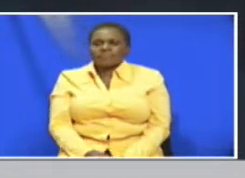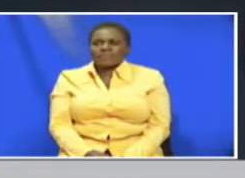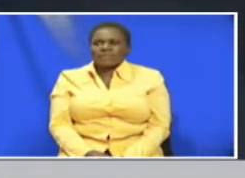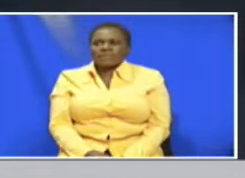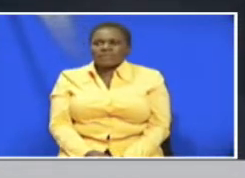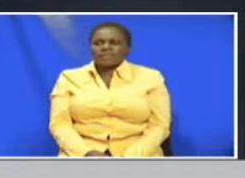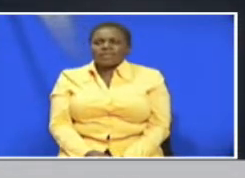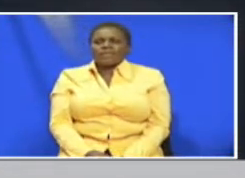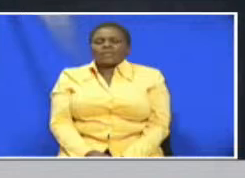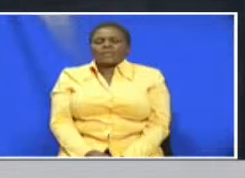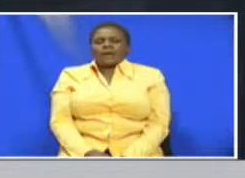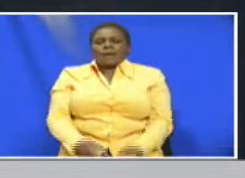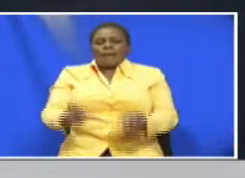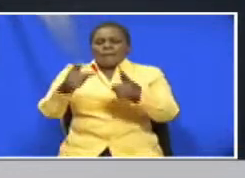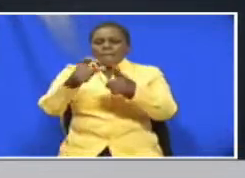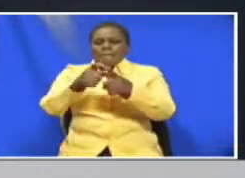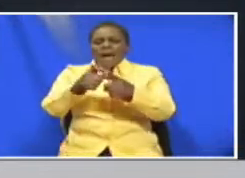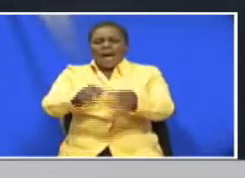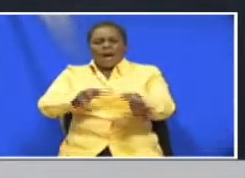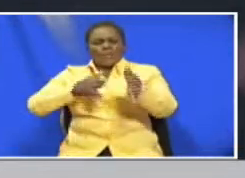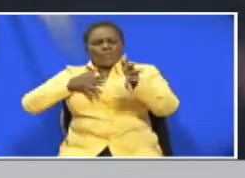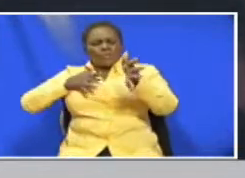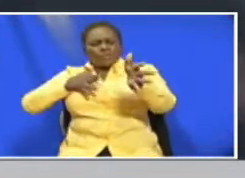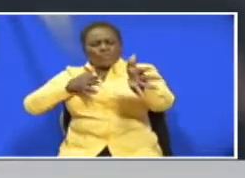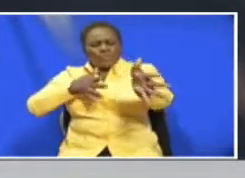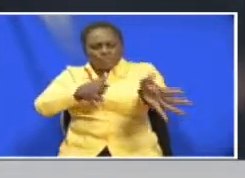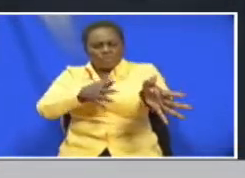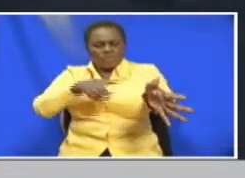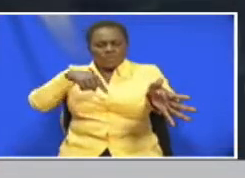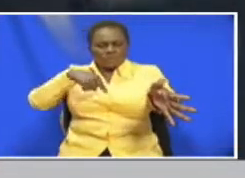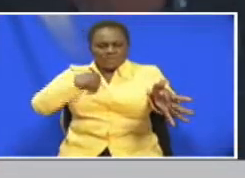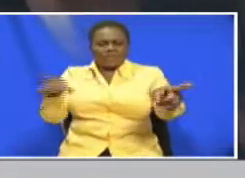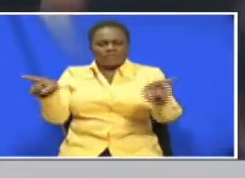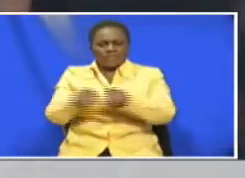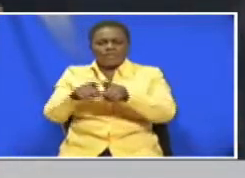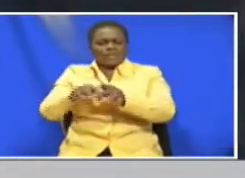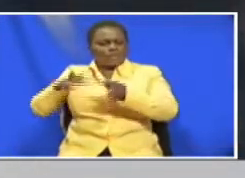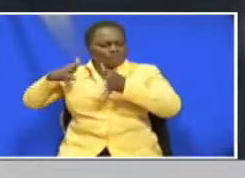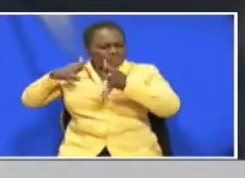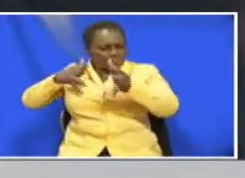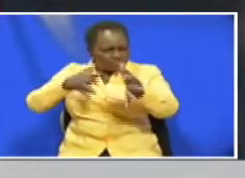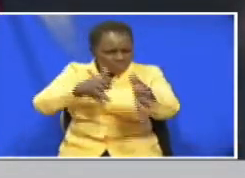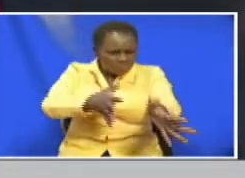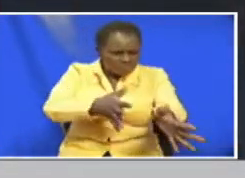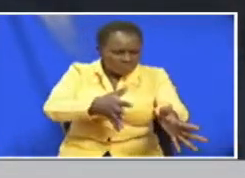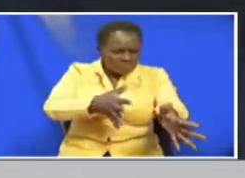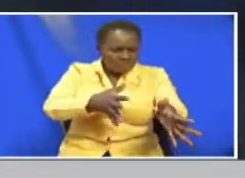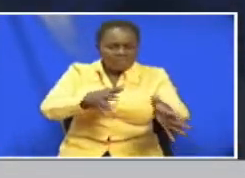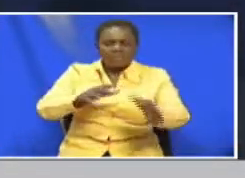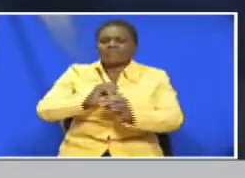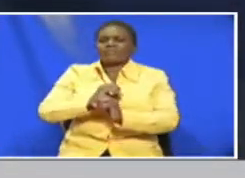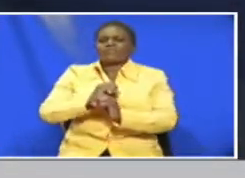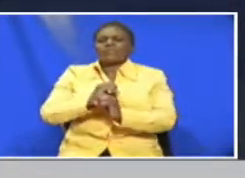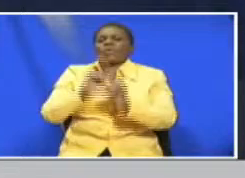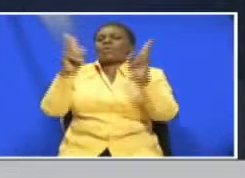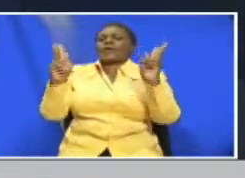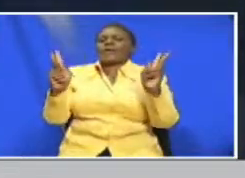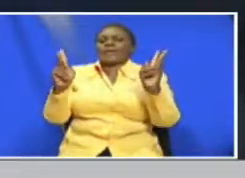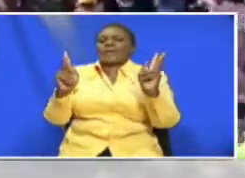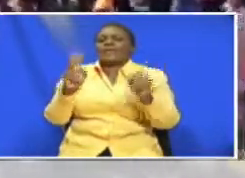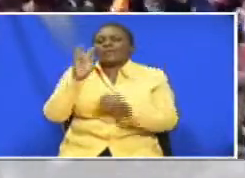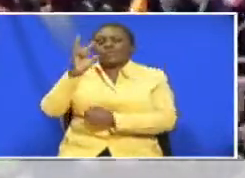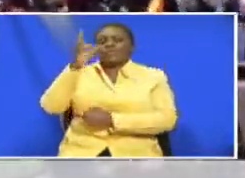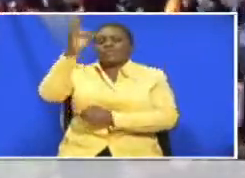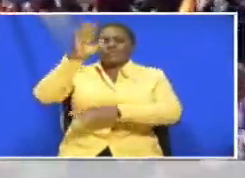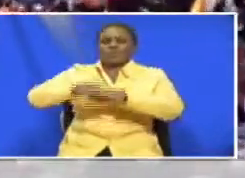mwaga risasi zako hapo, sisi tunamwaga zetu hapo, basi tunaona mbele